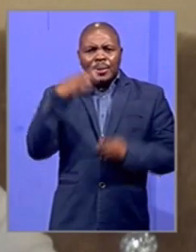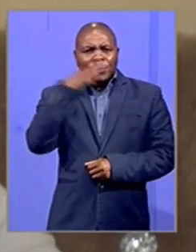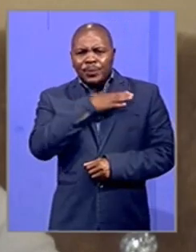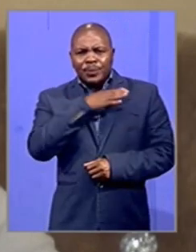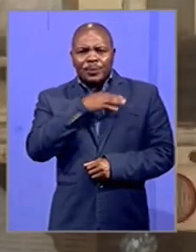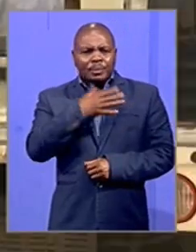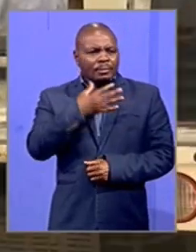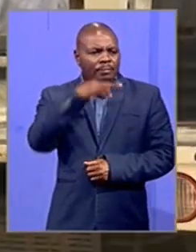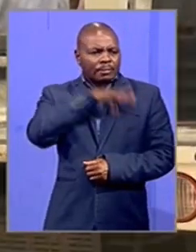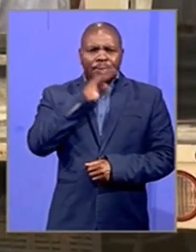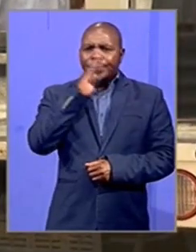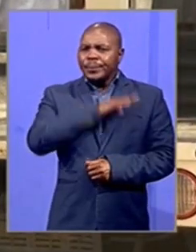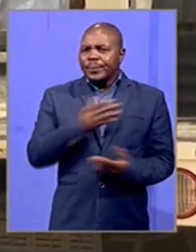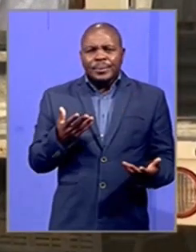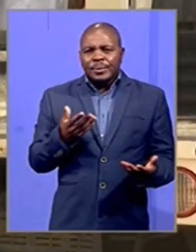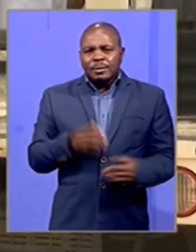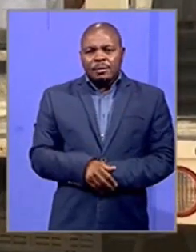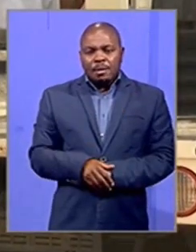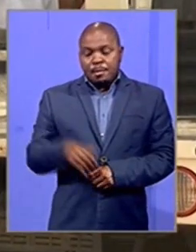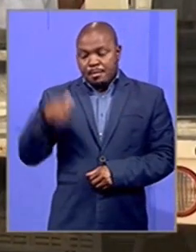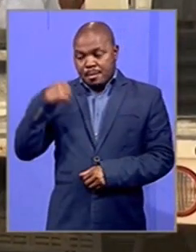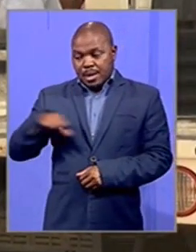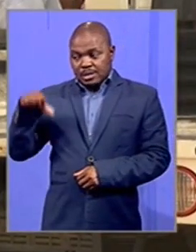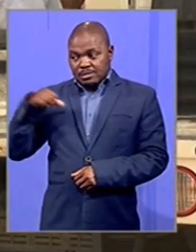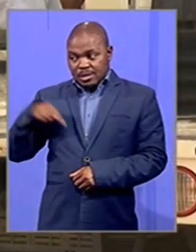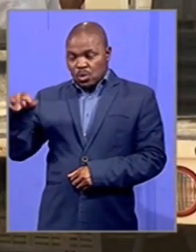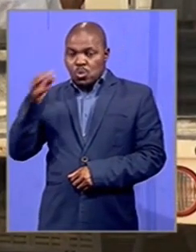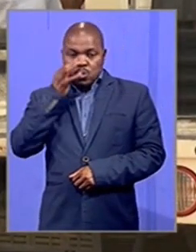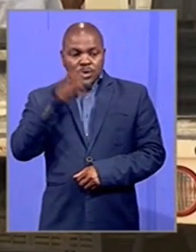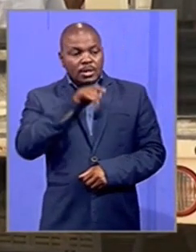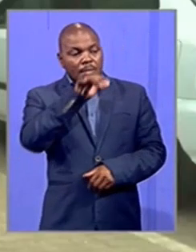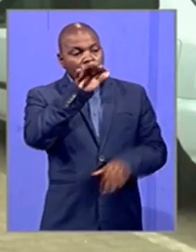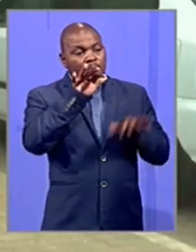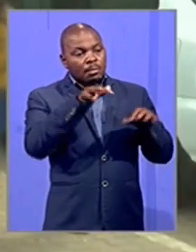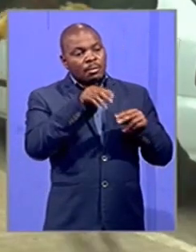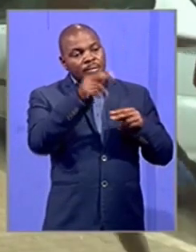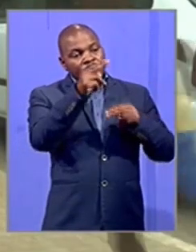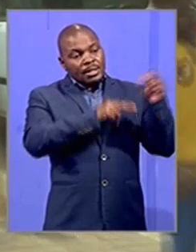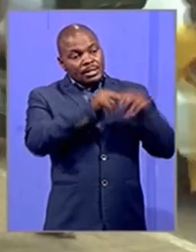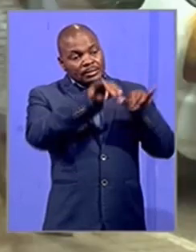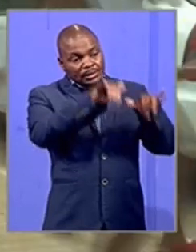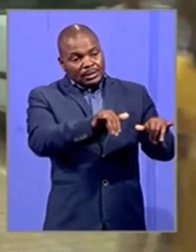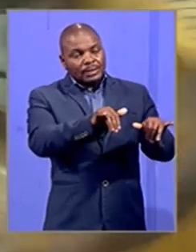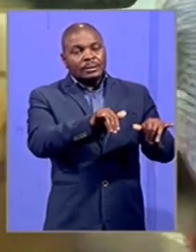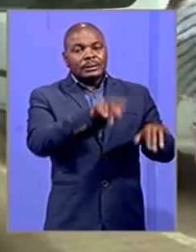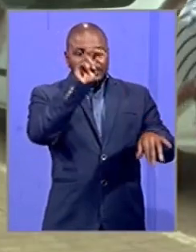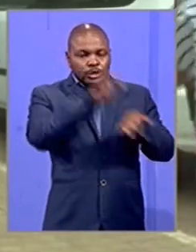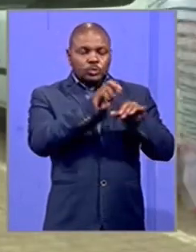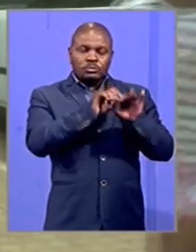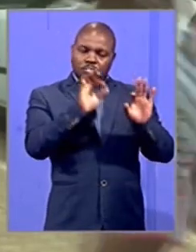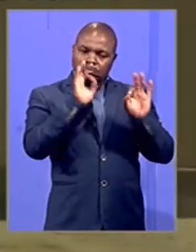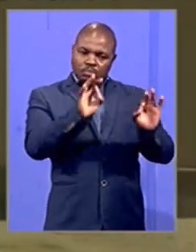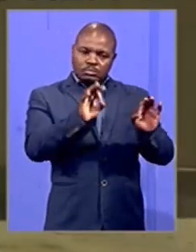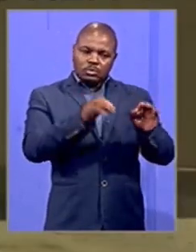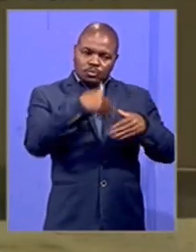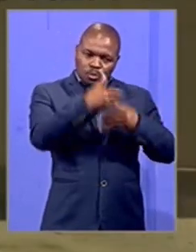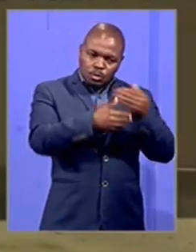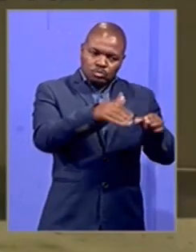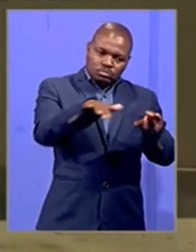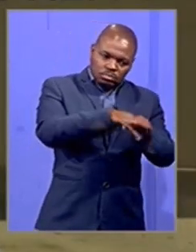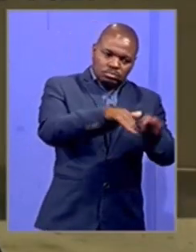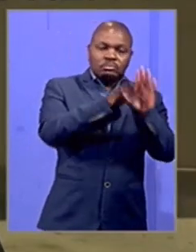gona income. Le fa go le jalo masepala wa re badudi ba diflete tseno ba tshwanetse go tsena ka tsela e maleba. Se se